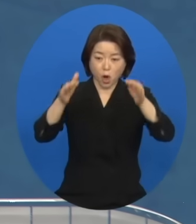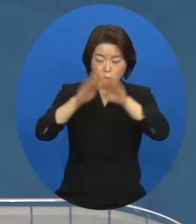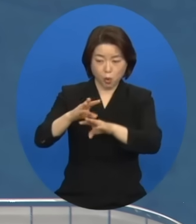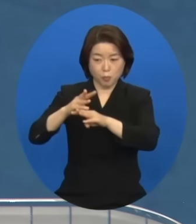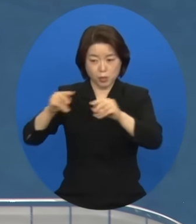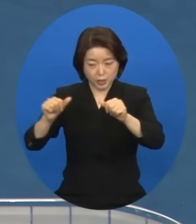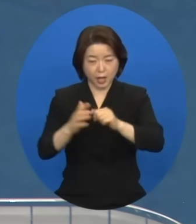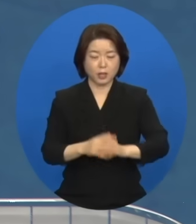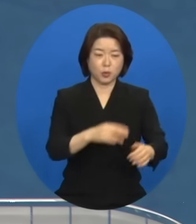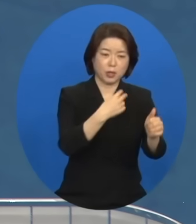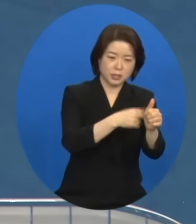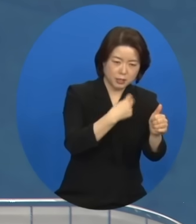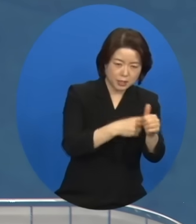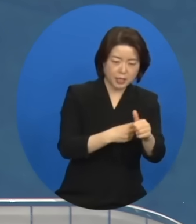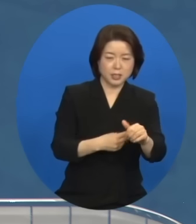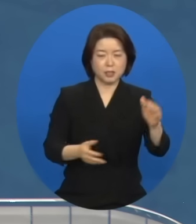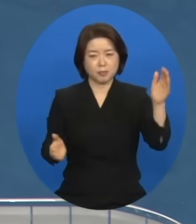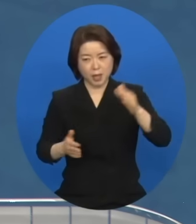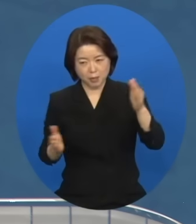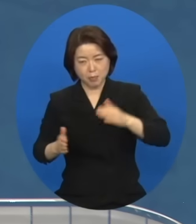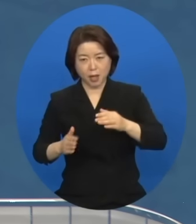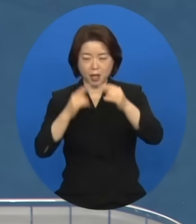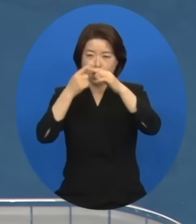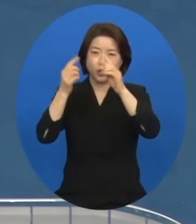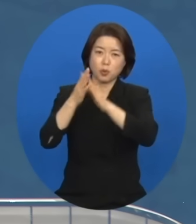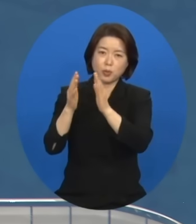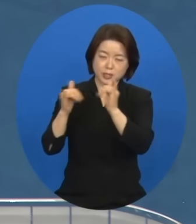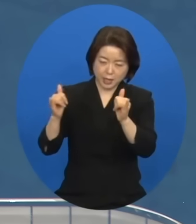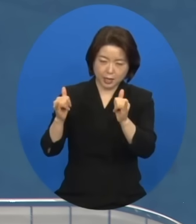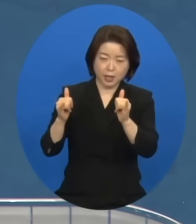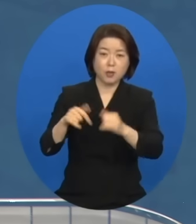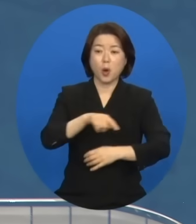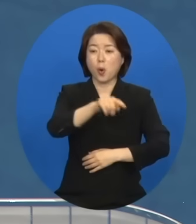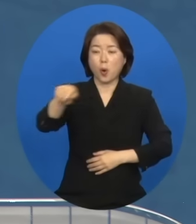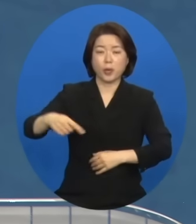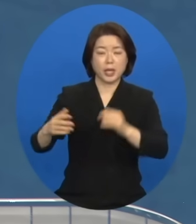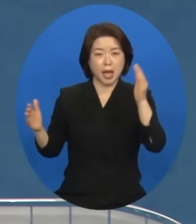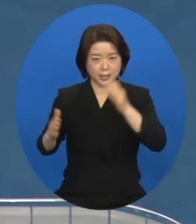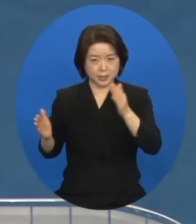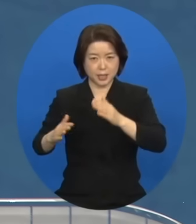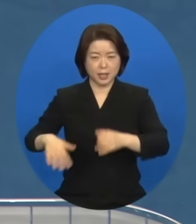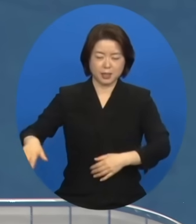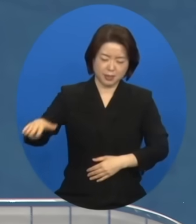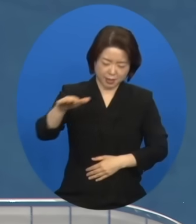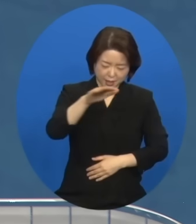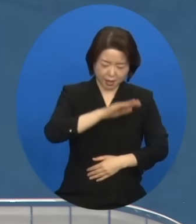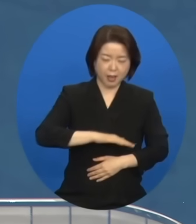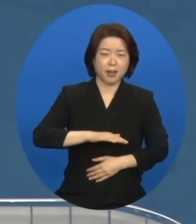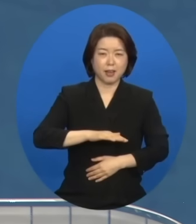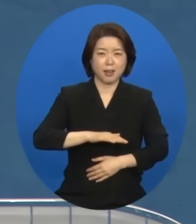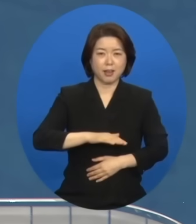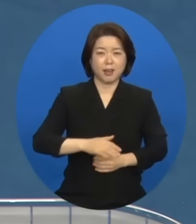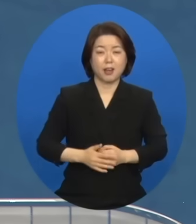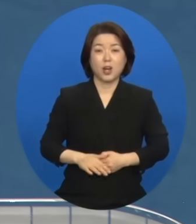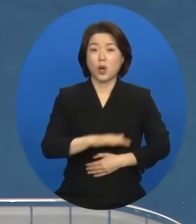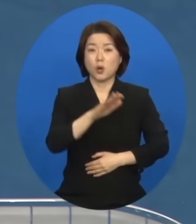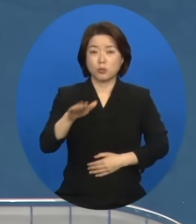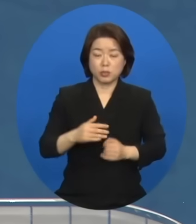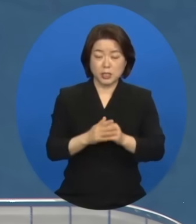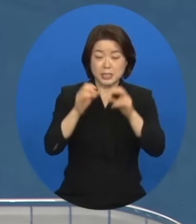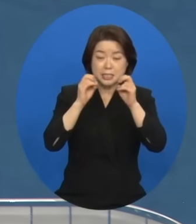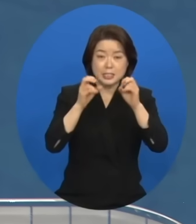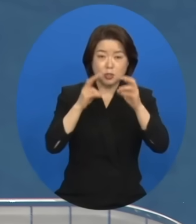교수들, 목회자들과 교인들, 그리고 호산나 스쿨의 학생들과 교사 등 우리는